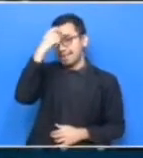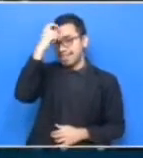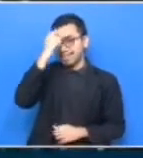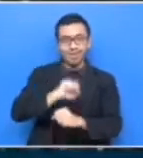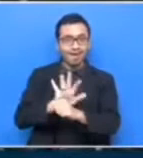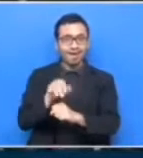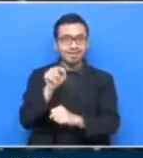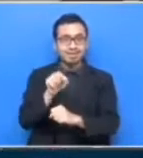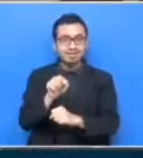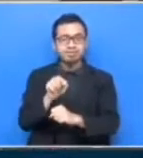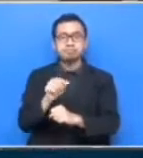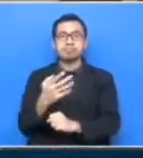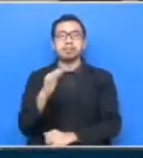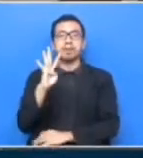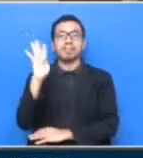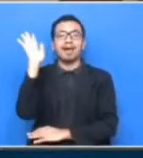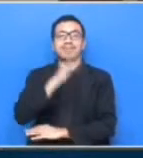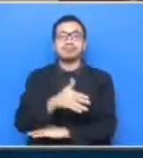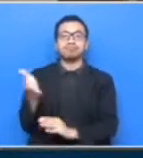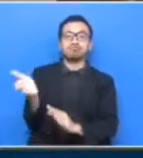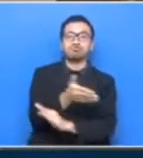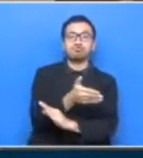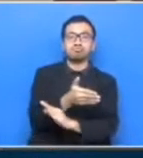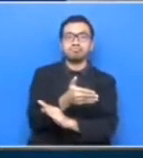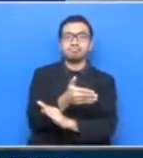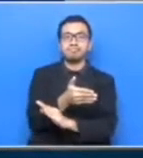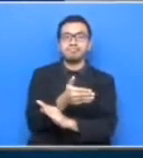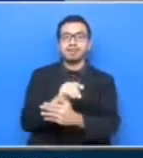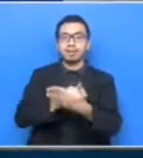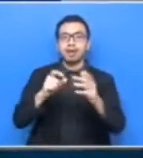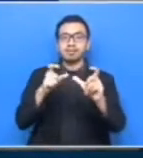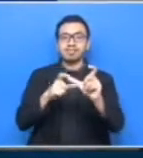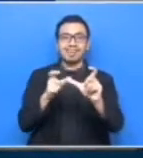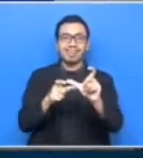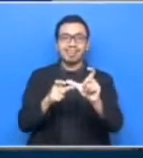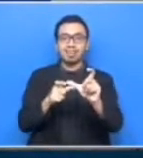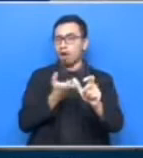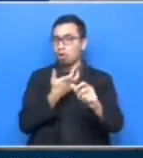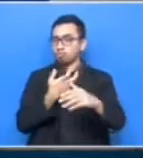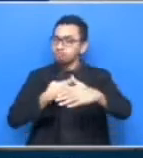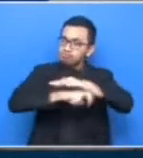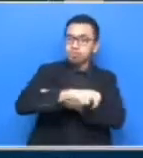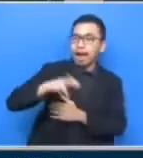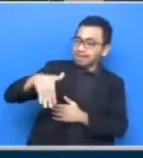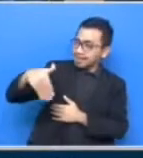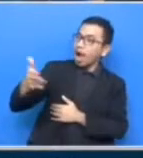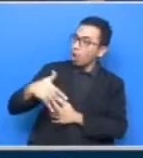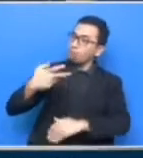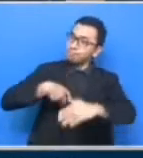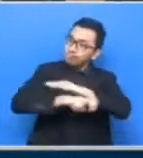saya empat hari lalu saudara Syahrini mengajak untuk sama-sama keluar dari rumah sakit ia mengajak itu